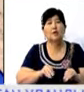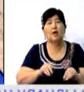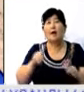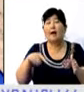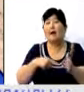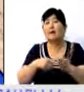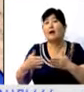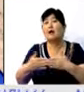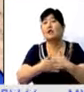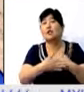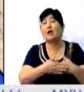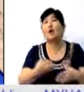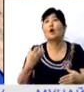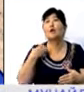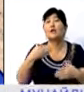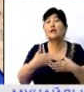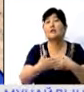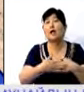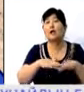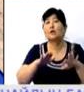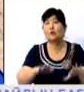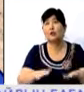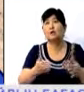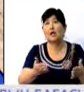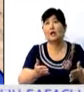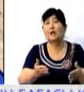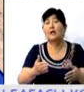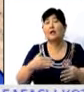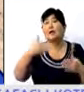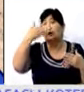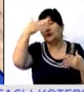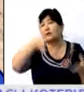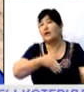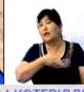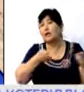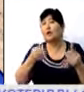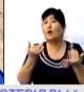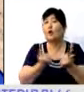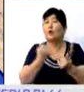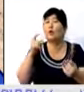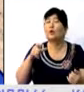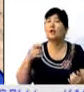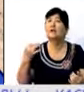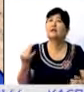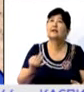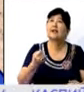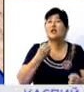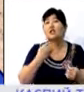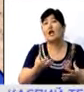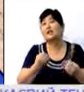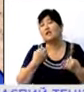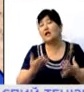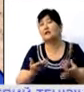қалаға жақын, Қызылордаға жақын тұста сырттан келген қонақтарды қызықтыратын жақсы-жақсы